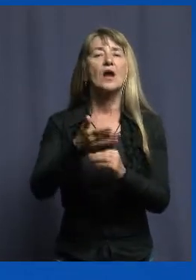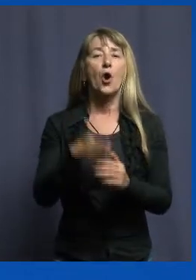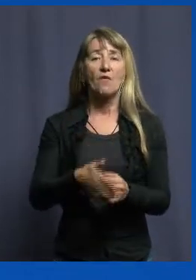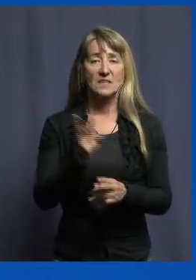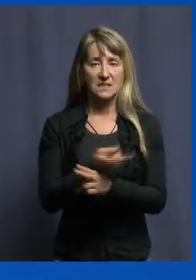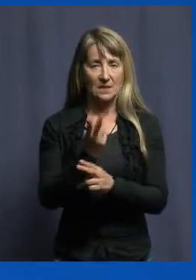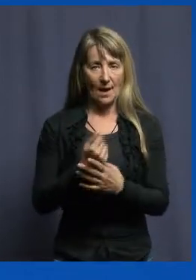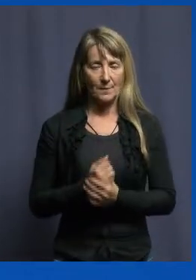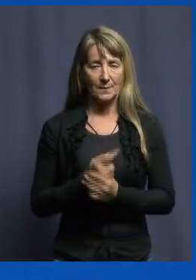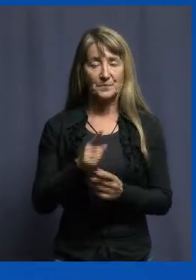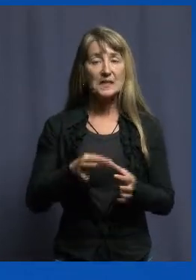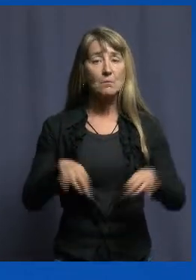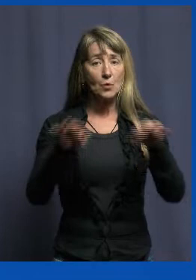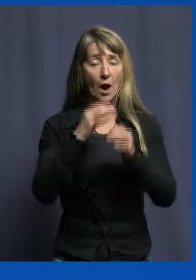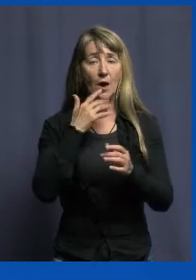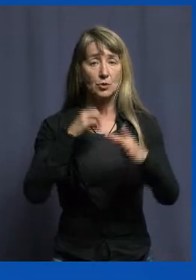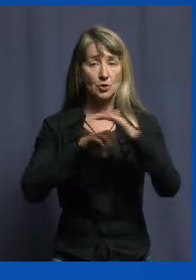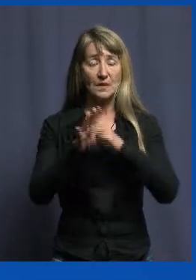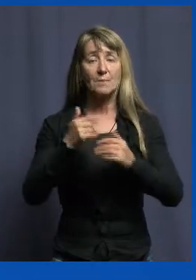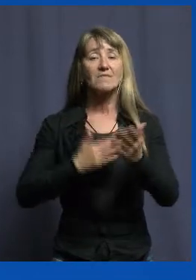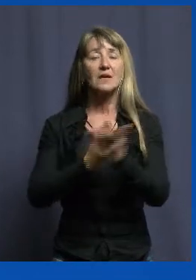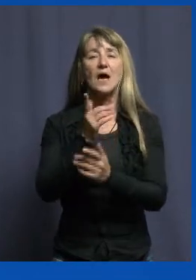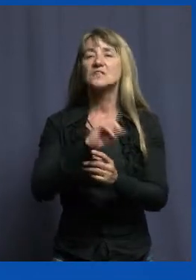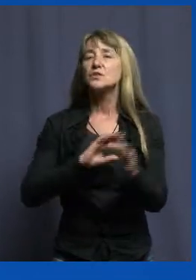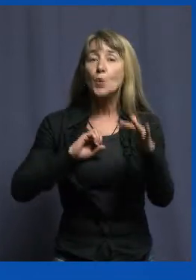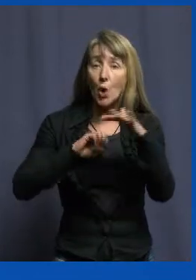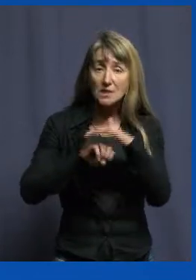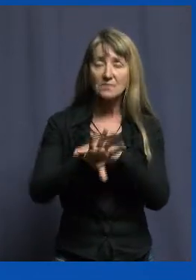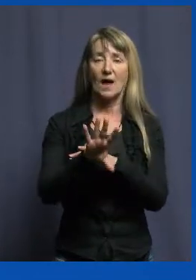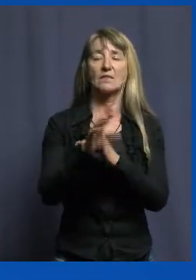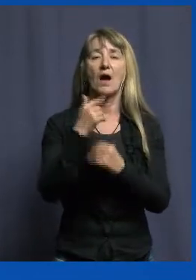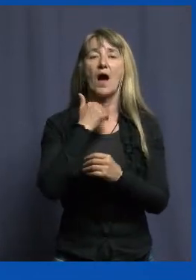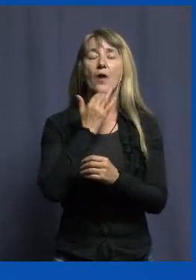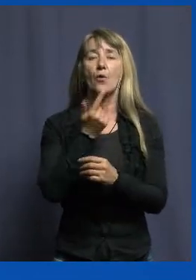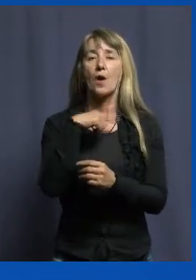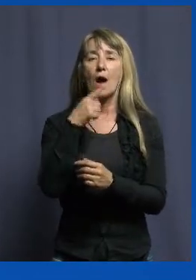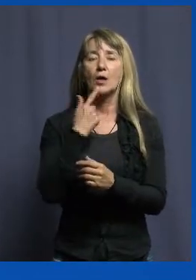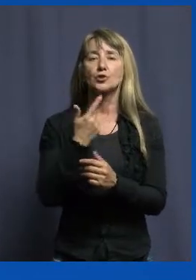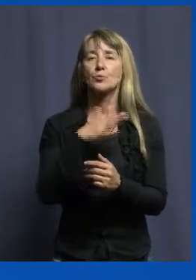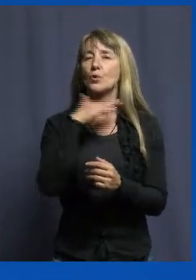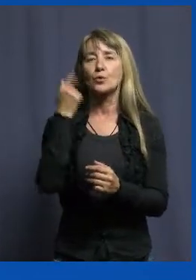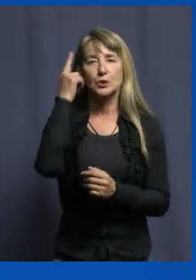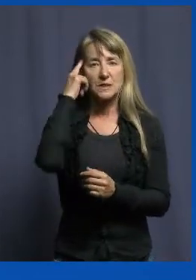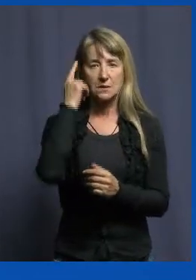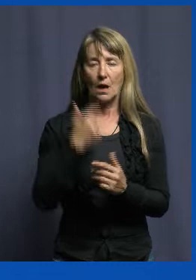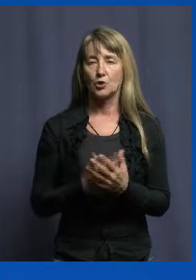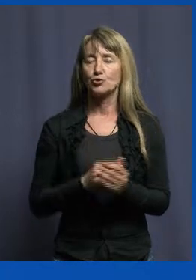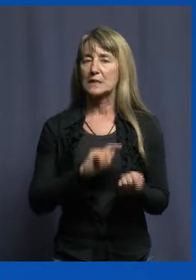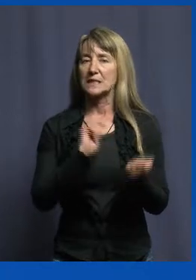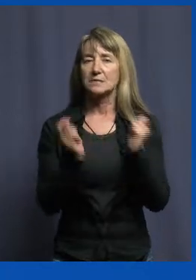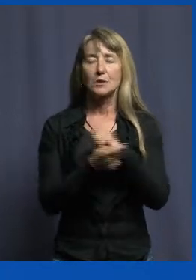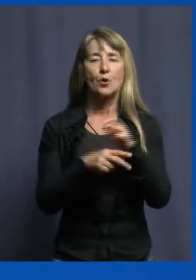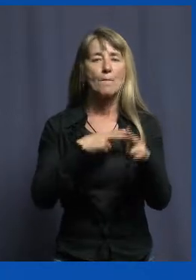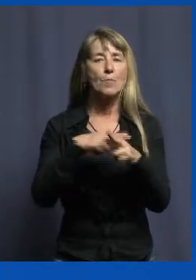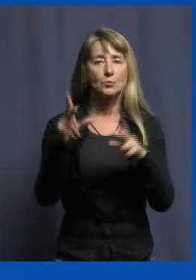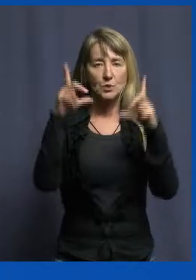Dakle, ti projekti ako se ostvare na pravi način, a svi su ostvarljivi, da tako kažem, mnogo će da znači. Znači, mi izmenit ćemo